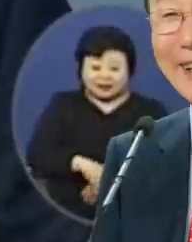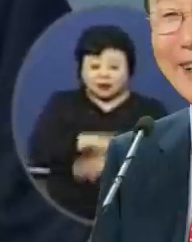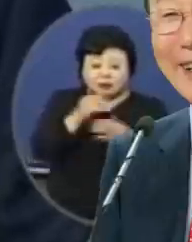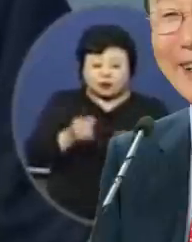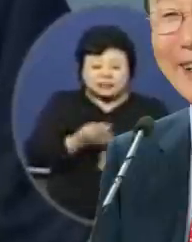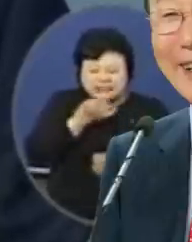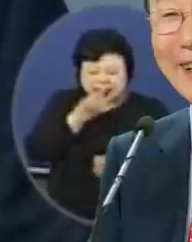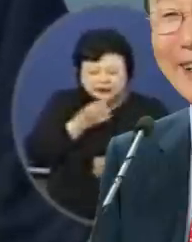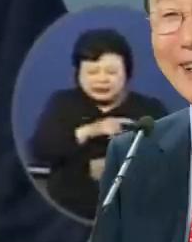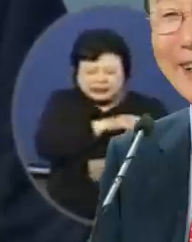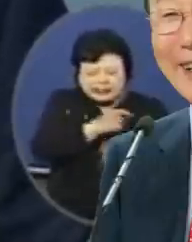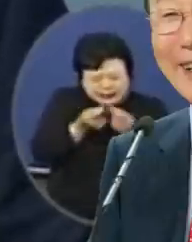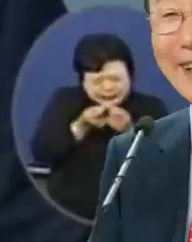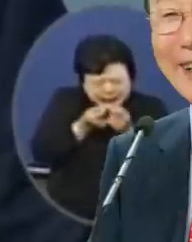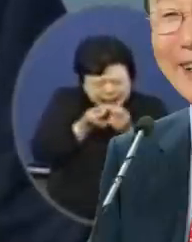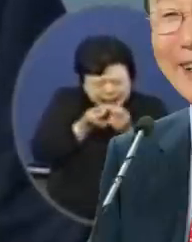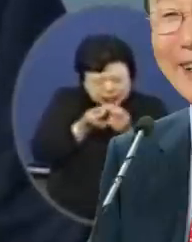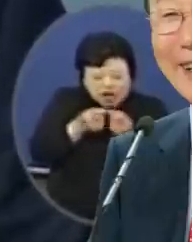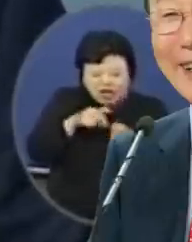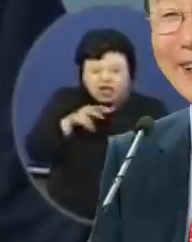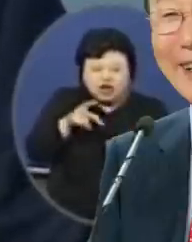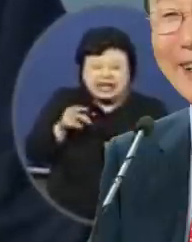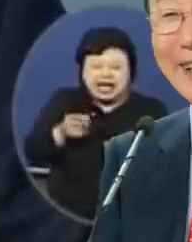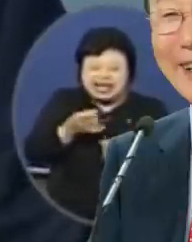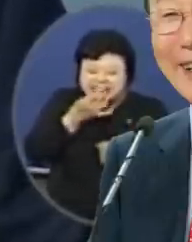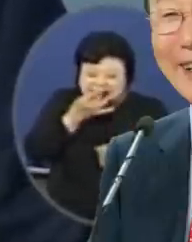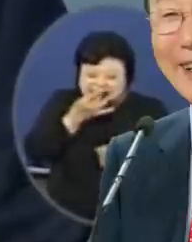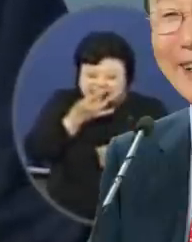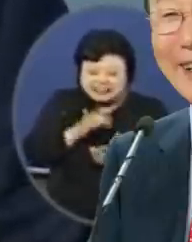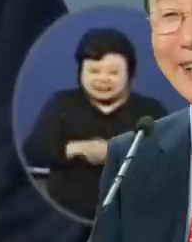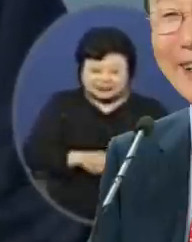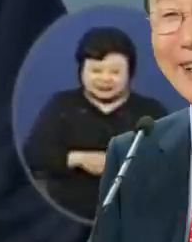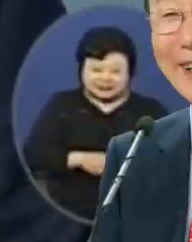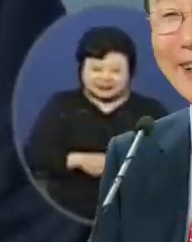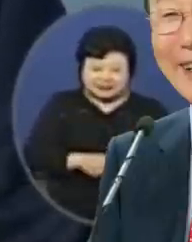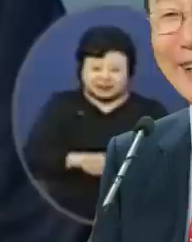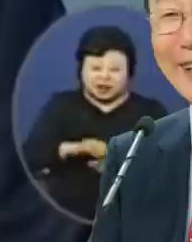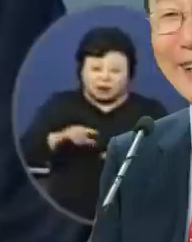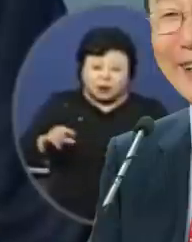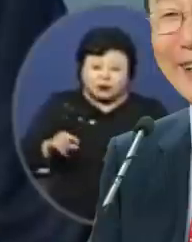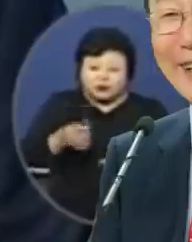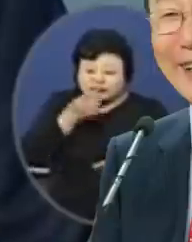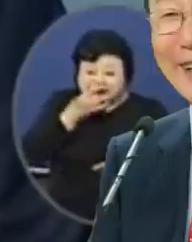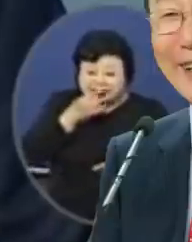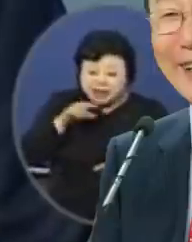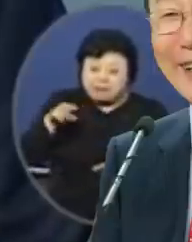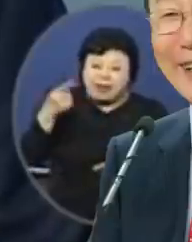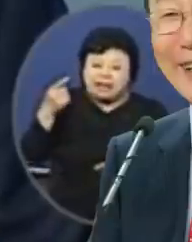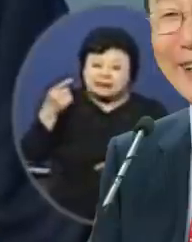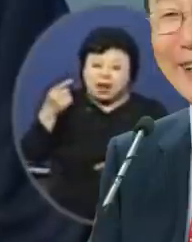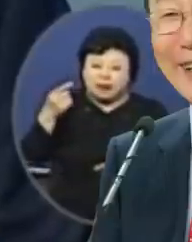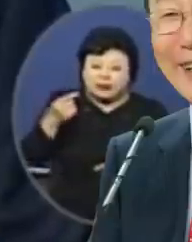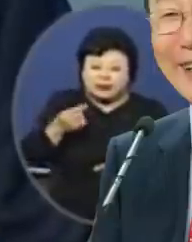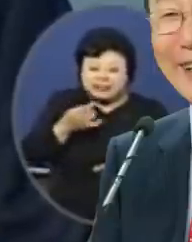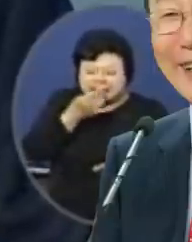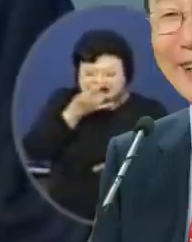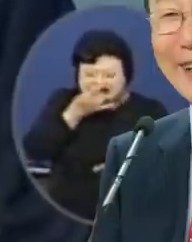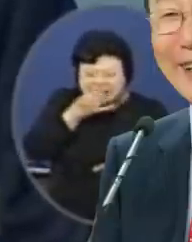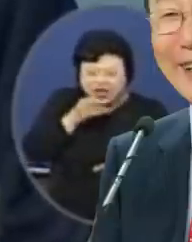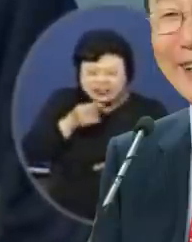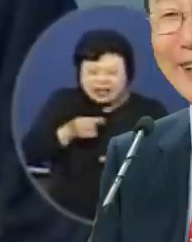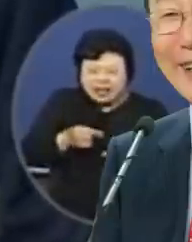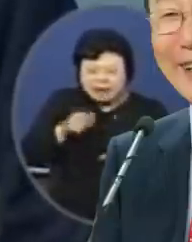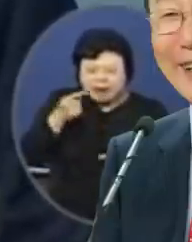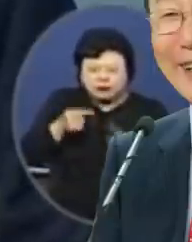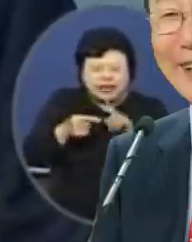모든 씨앗 중에 제일 적습니다. 모든 씨앗을 100으로 치면은 계자씨는 제일 적은 중 100제인 것입니다. 100분의 1인